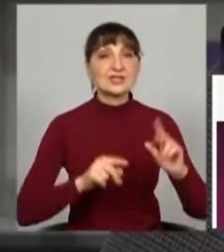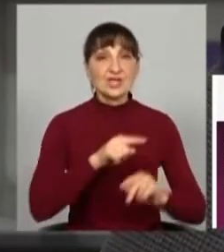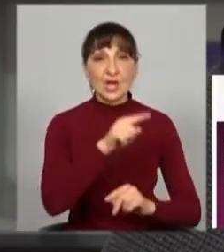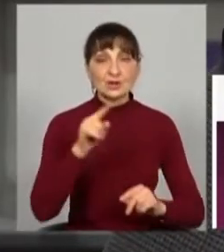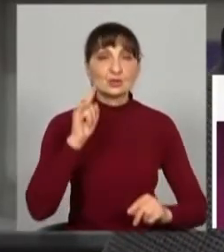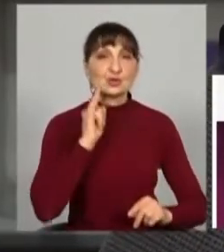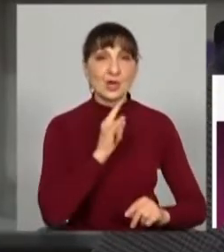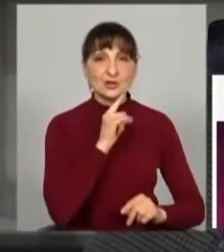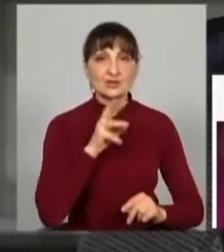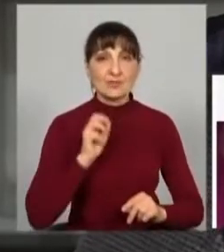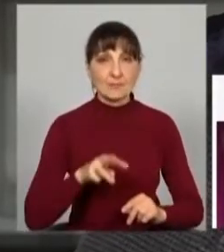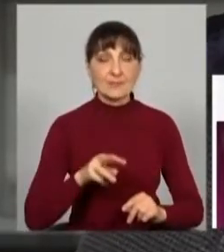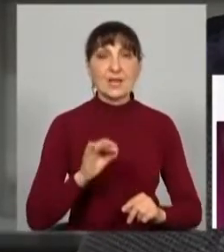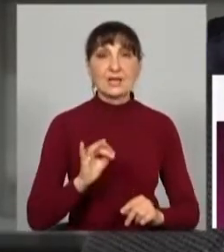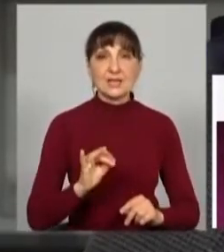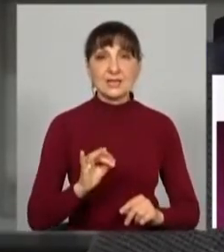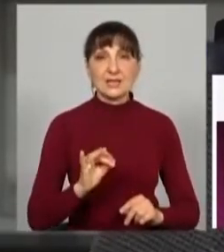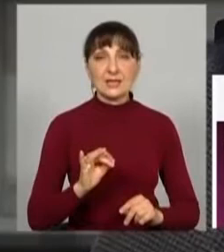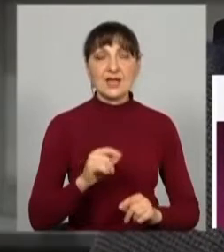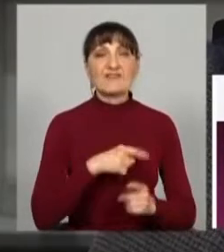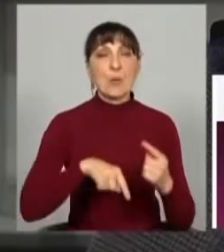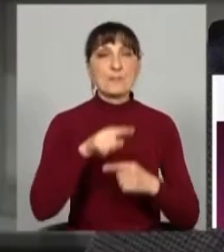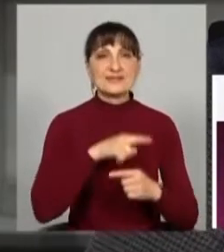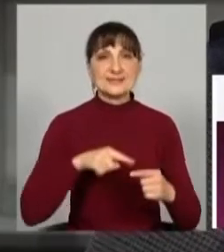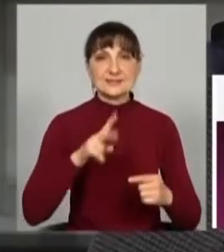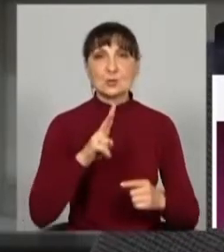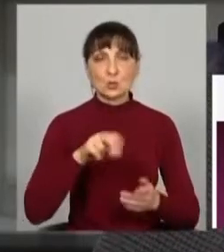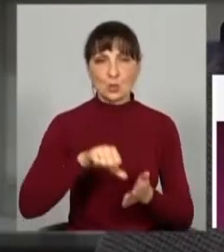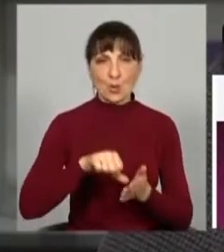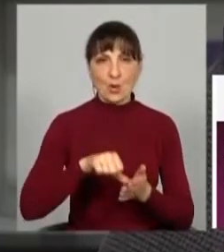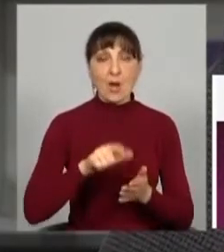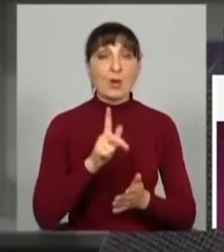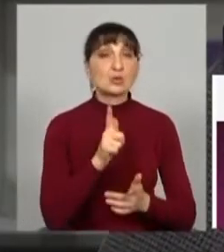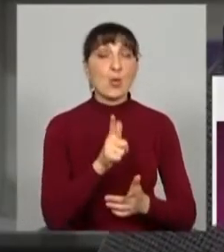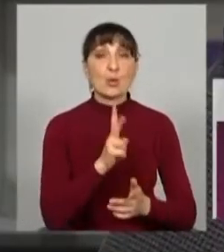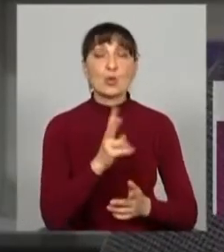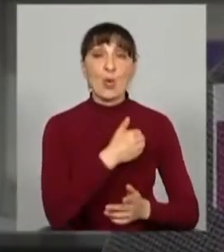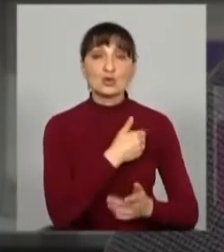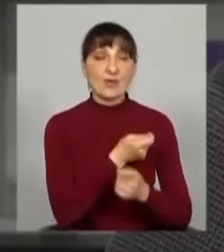подарит новые возможности для женщин в бизнесе, которые готовы открыть